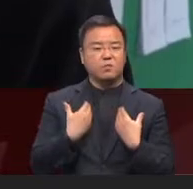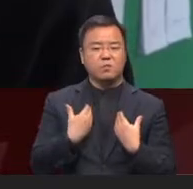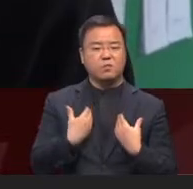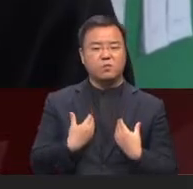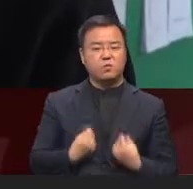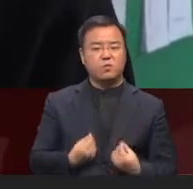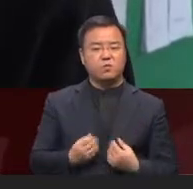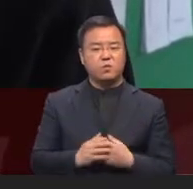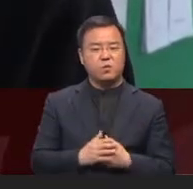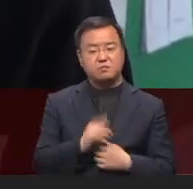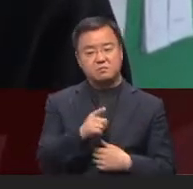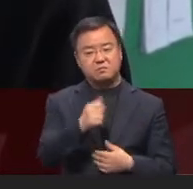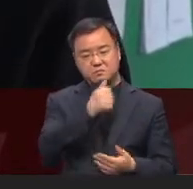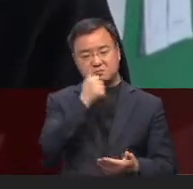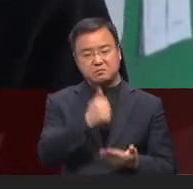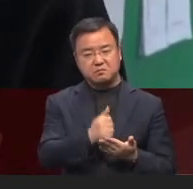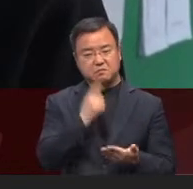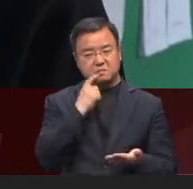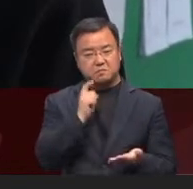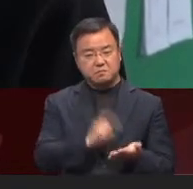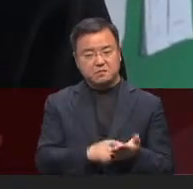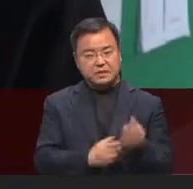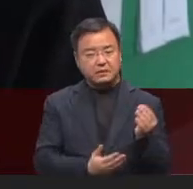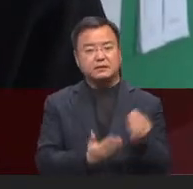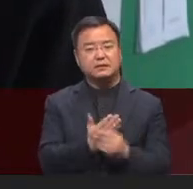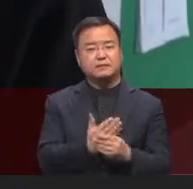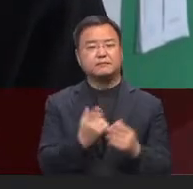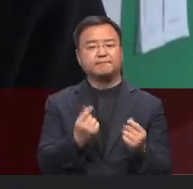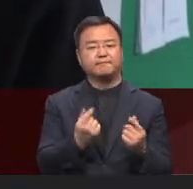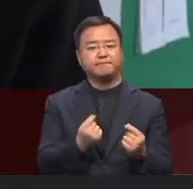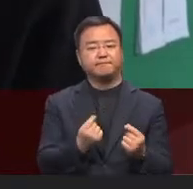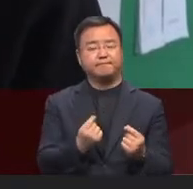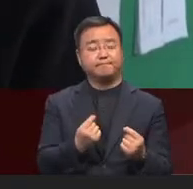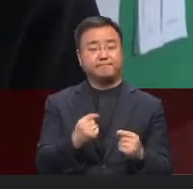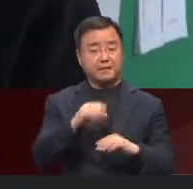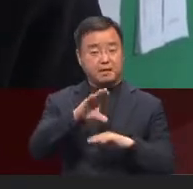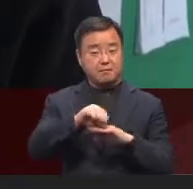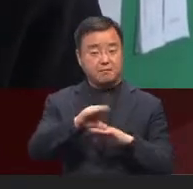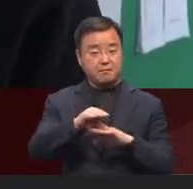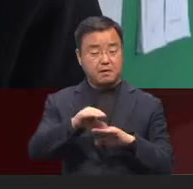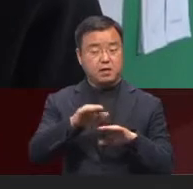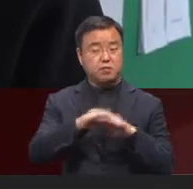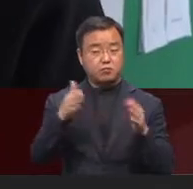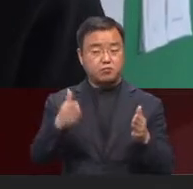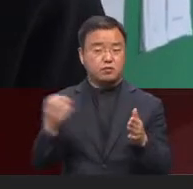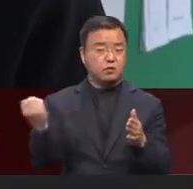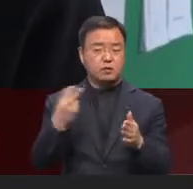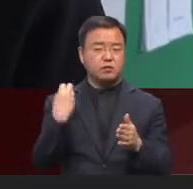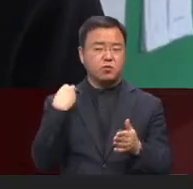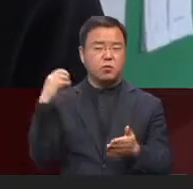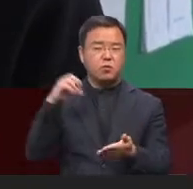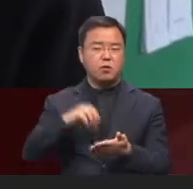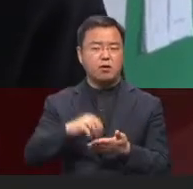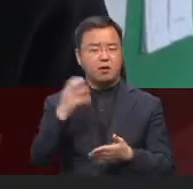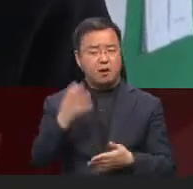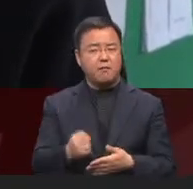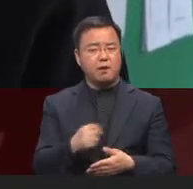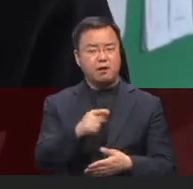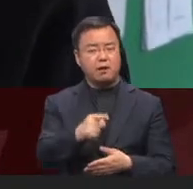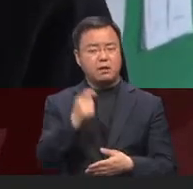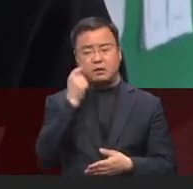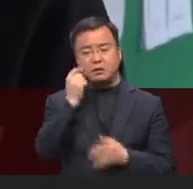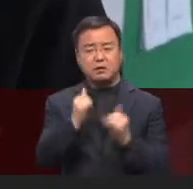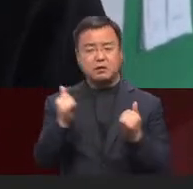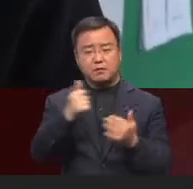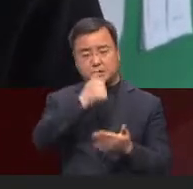또 범죄가 이렇게 쉽게 일어나는가 싶기도 하고 방송이나 무대에 복귀하는 경우가 상당히 많은데 그런 것들을 봤을 때 연예인들은